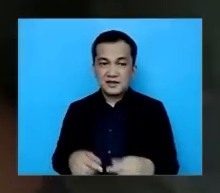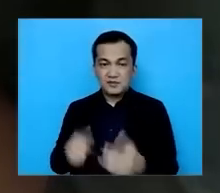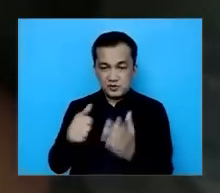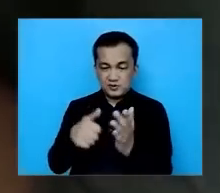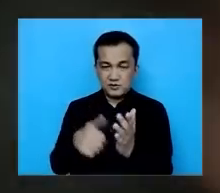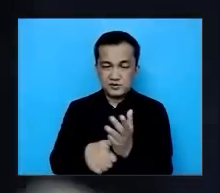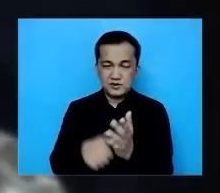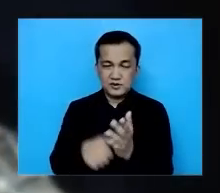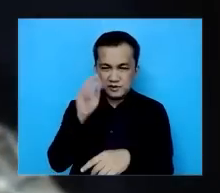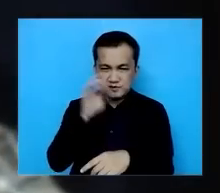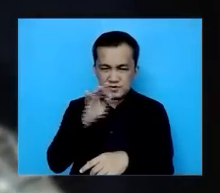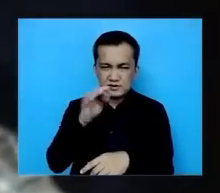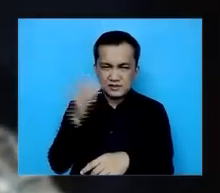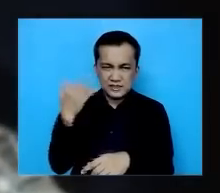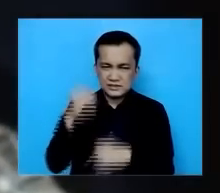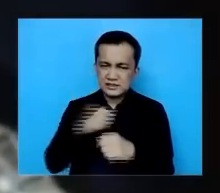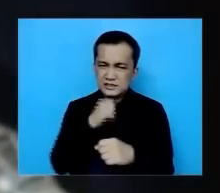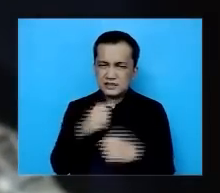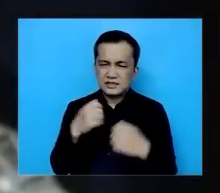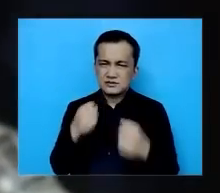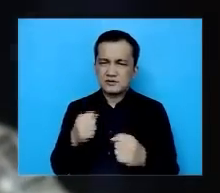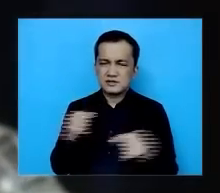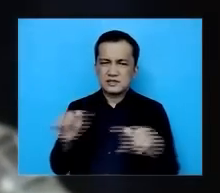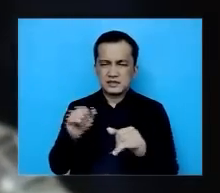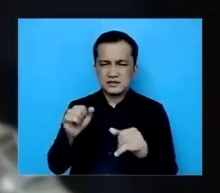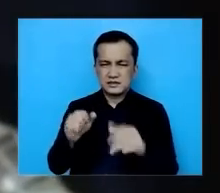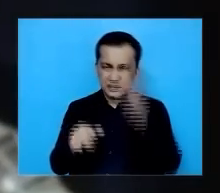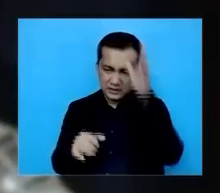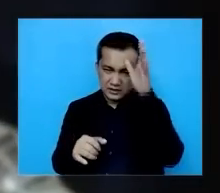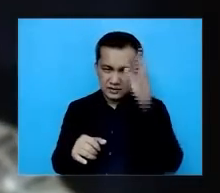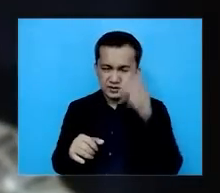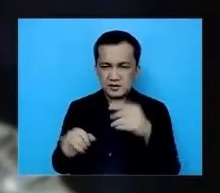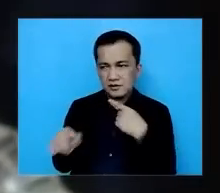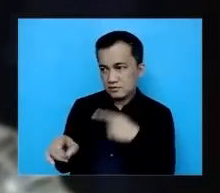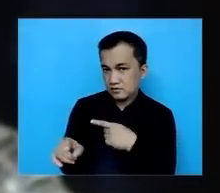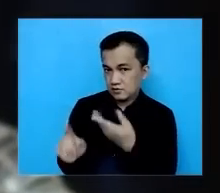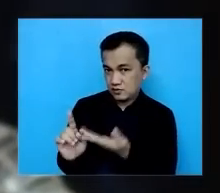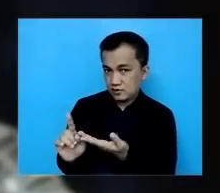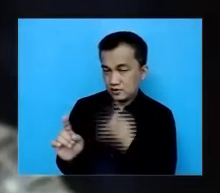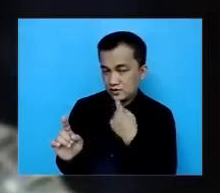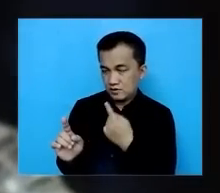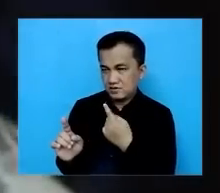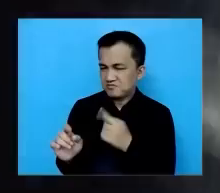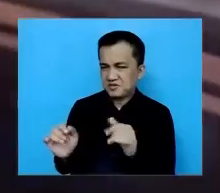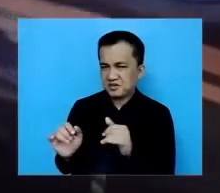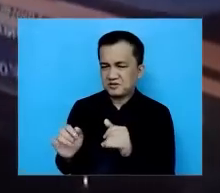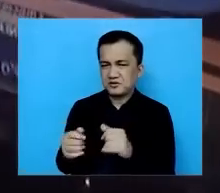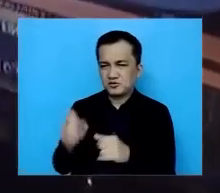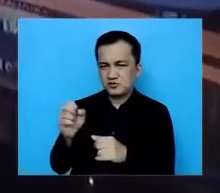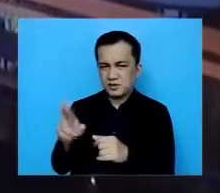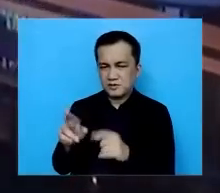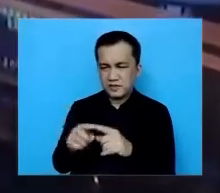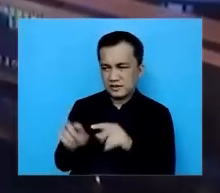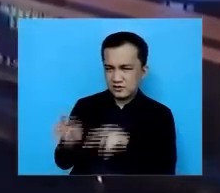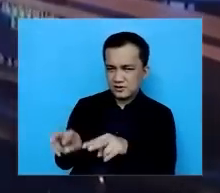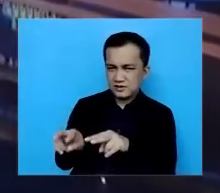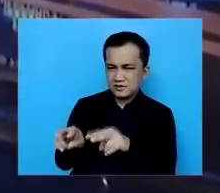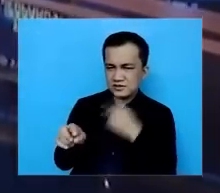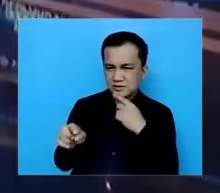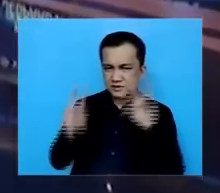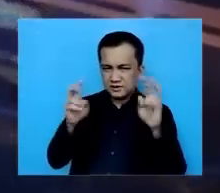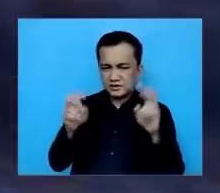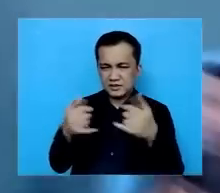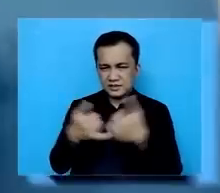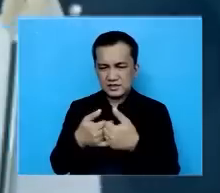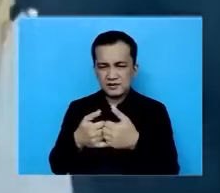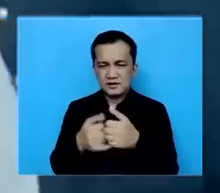hindi strongman gaya ng kanyang ama. Hindi siya junior ni Ferdinand Marcos. Kundi, ika nga ng isang pabirong tanong sa game show na